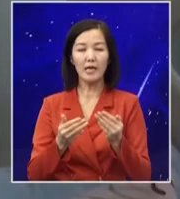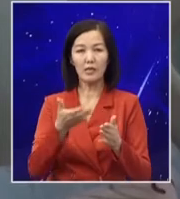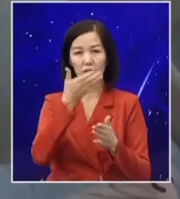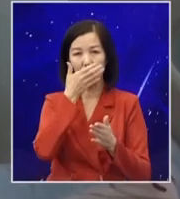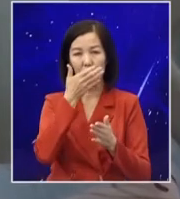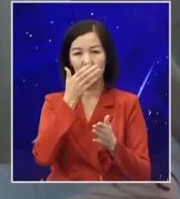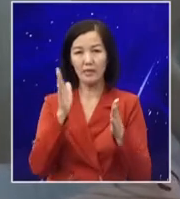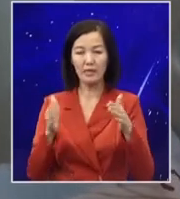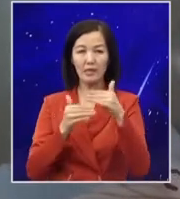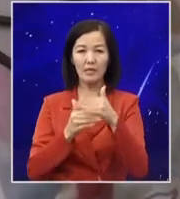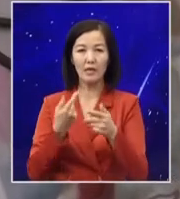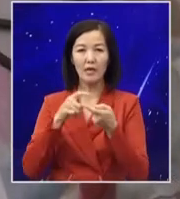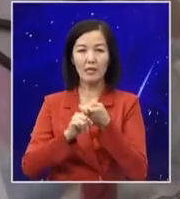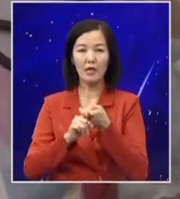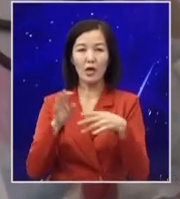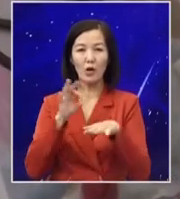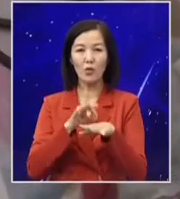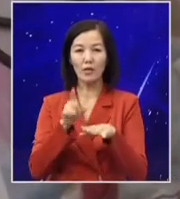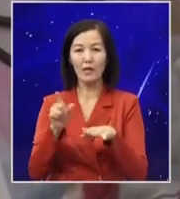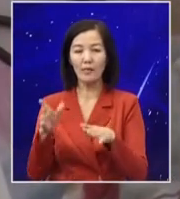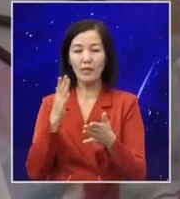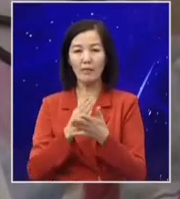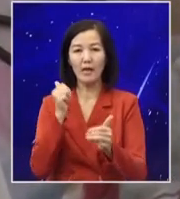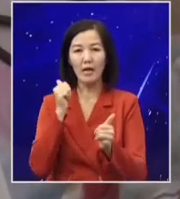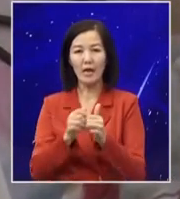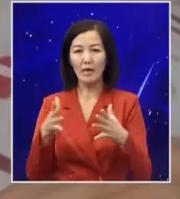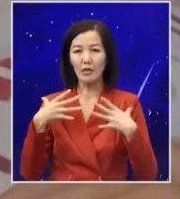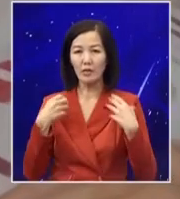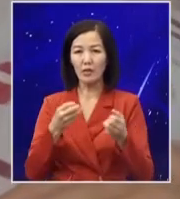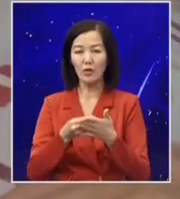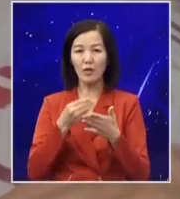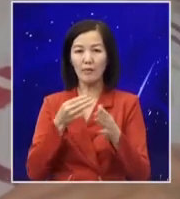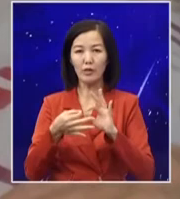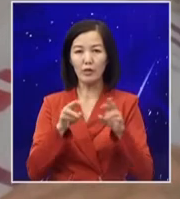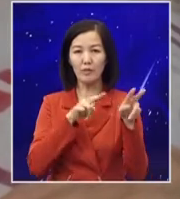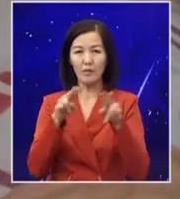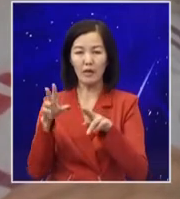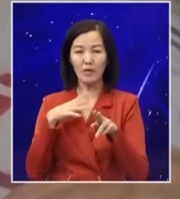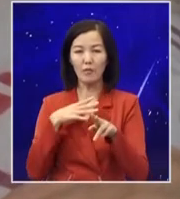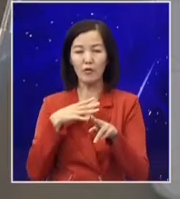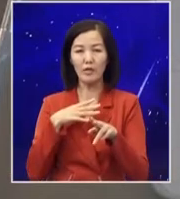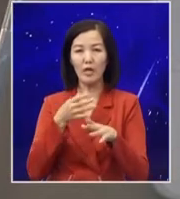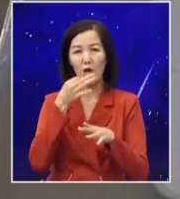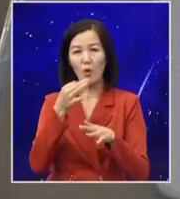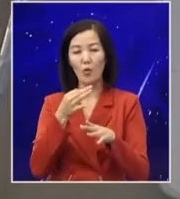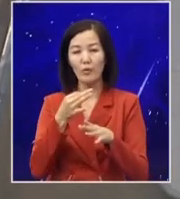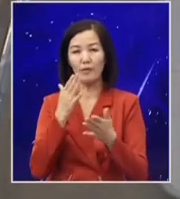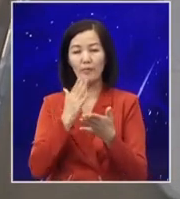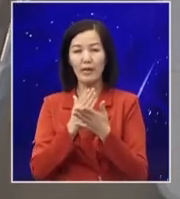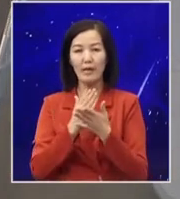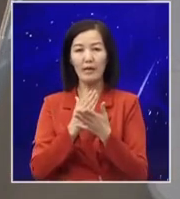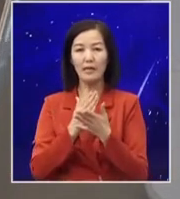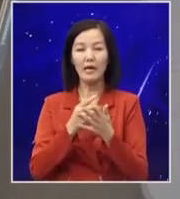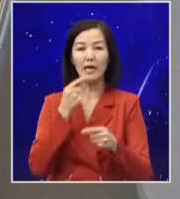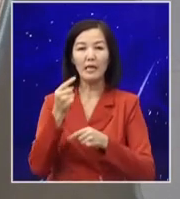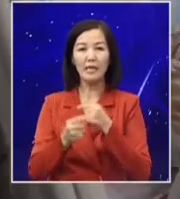аппаратына қосылған ауыр халдегі науқастары бар. Әрбірінің саулығы қымбат, жіті бақылап отырады. Біраз тәжірибе жинап қалдық. Кезекті